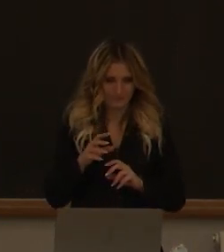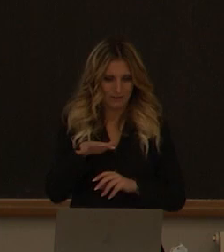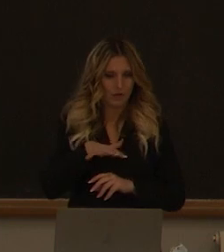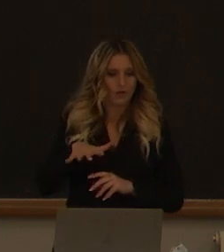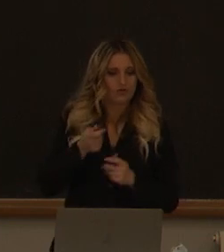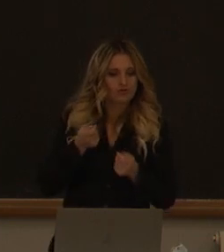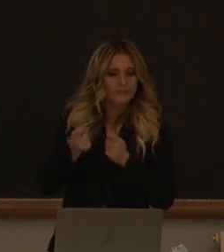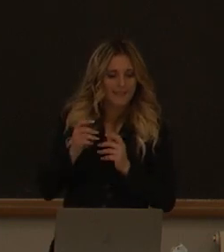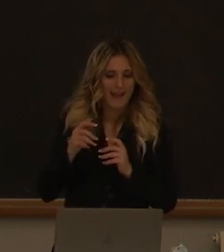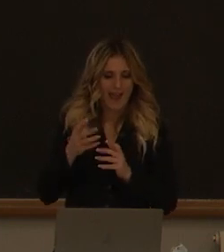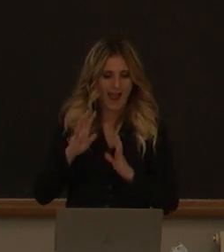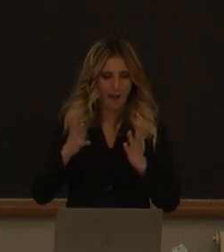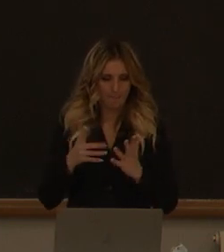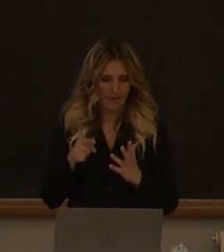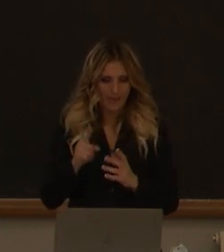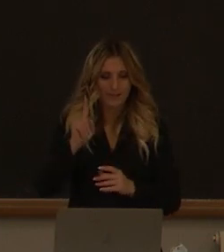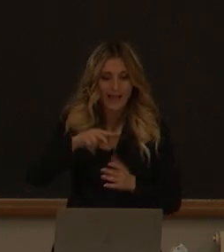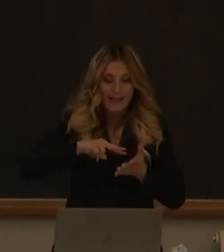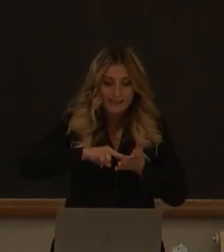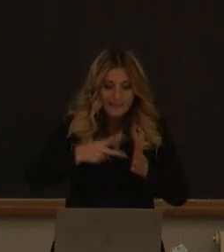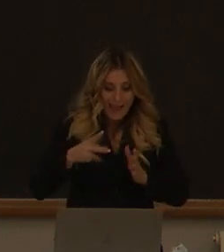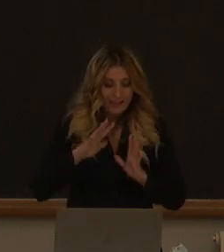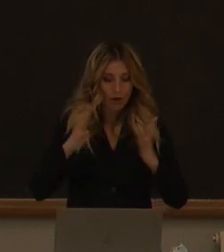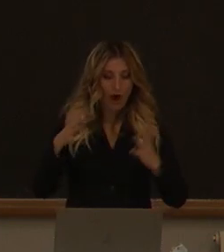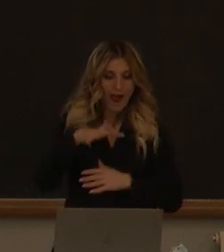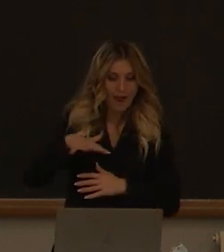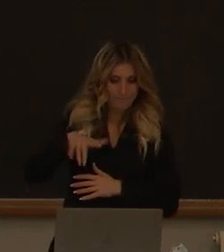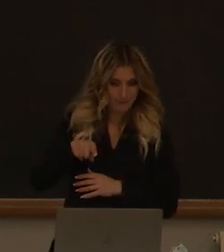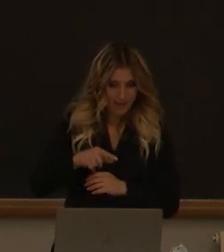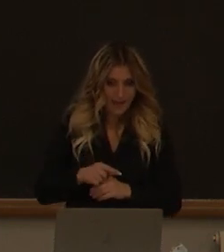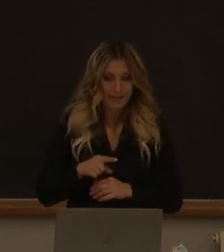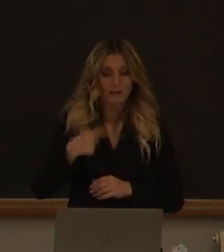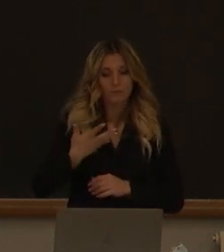del controllo ambientale, come anche, diciamo, il tecnico faunistico. Poi